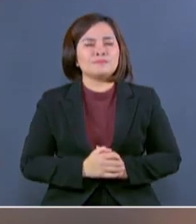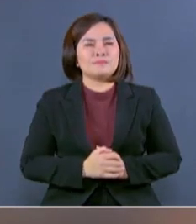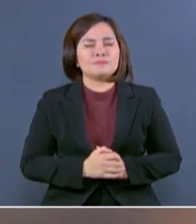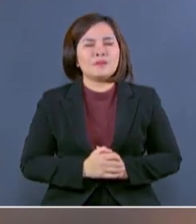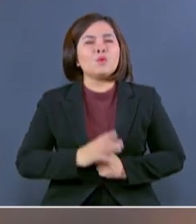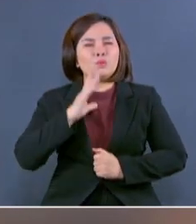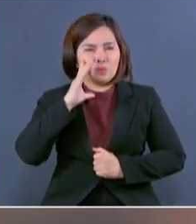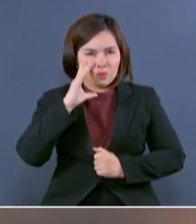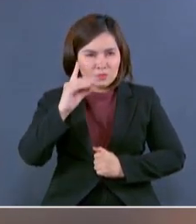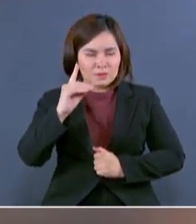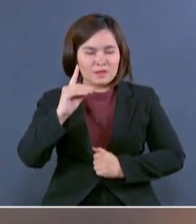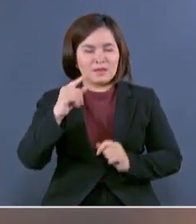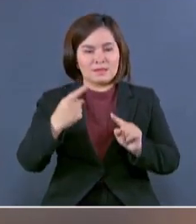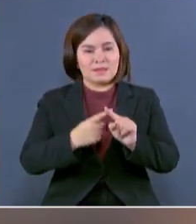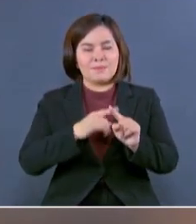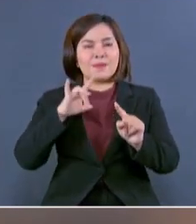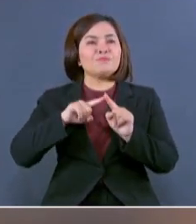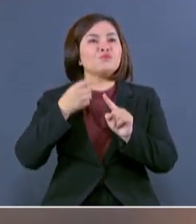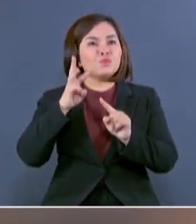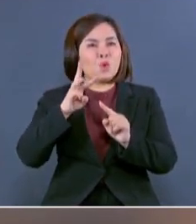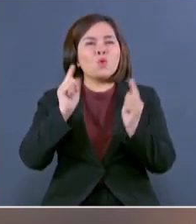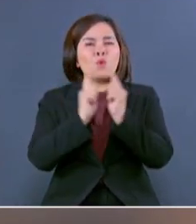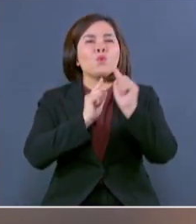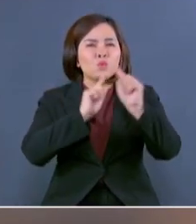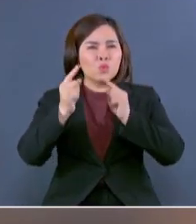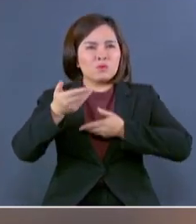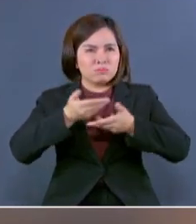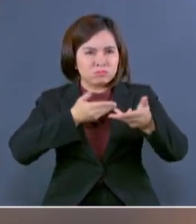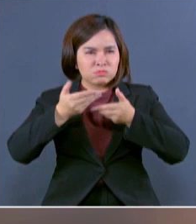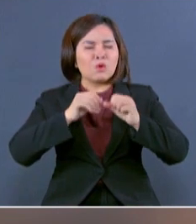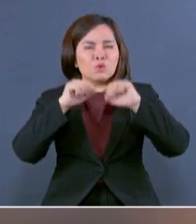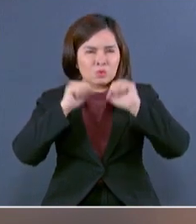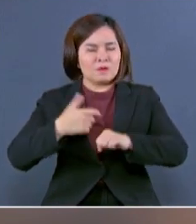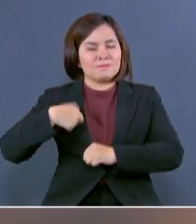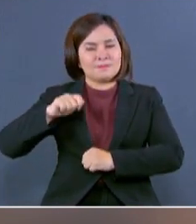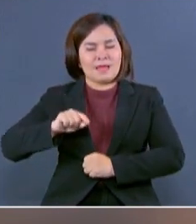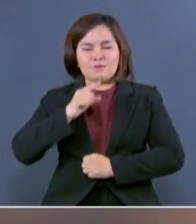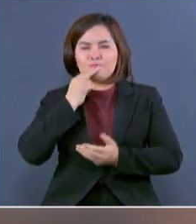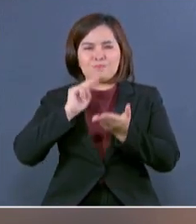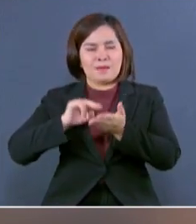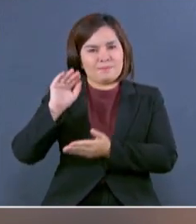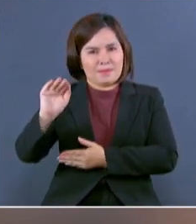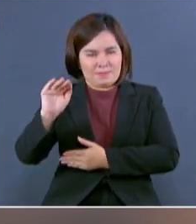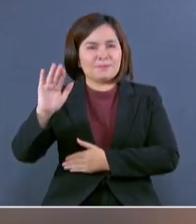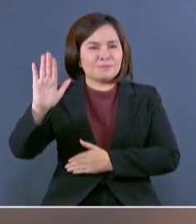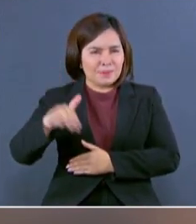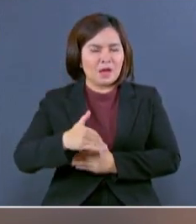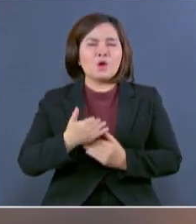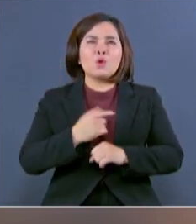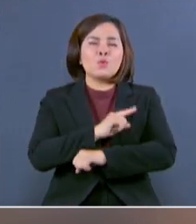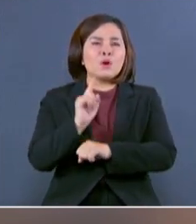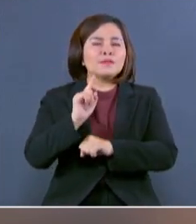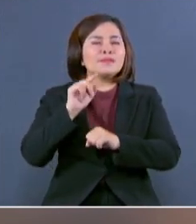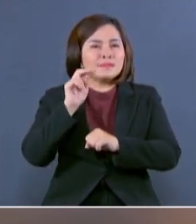ก็คือพรุ่งนี้เป็นวันที่16เป็นนัดไกล่เกลี่ยซึ่งศาลได้มีหมายเรียกไปยังจำเลยให้มาไกล่เกลี่ยเนาะพอถึงนัด